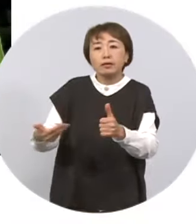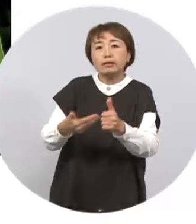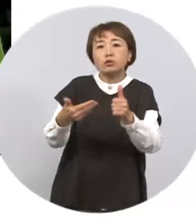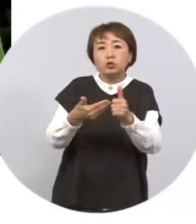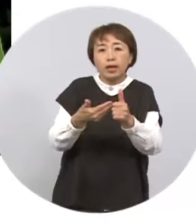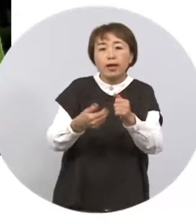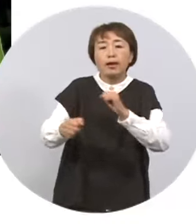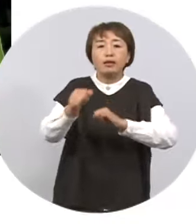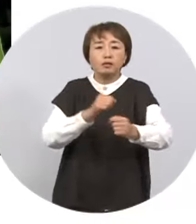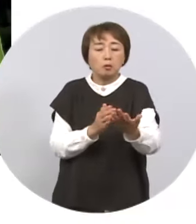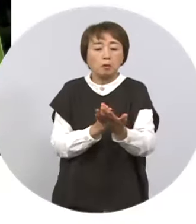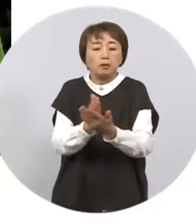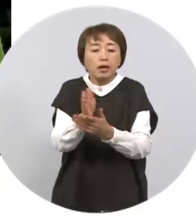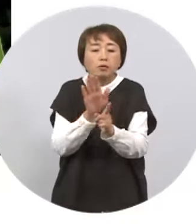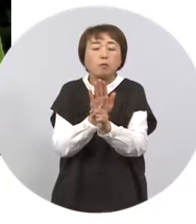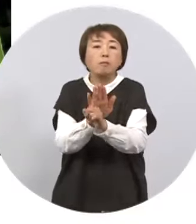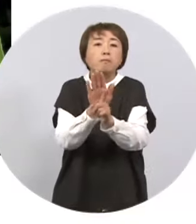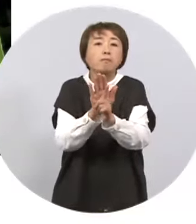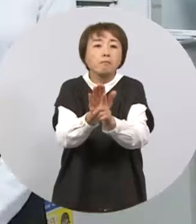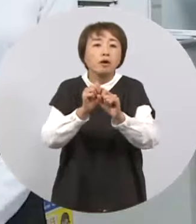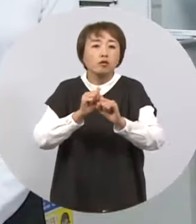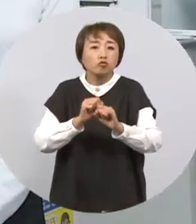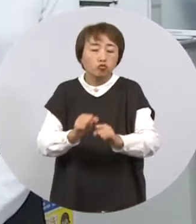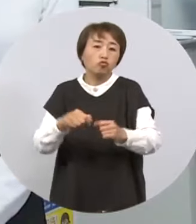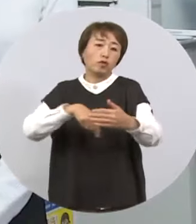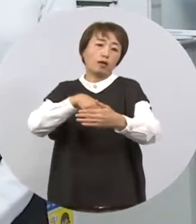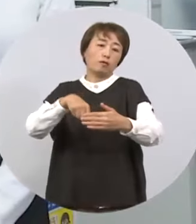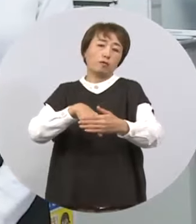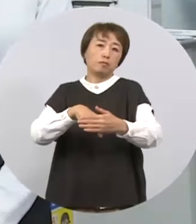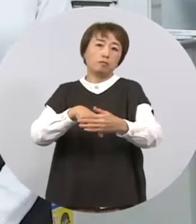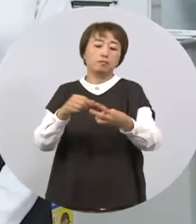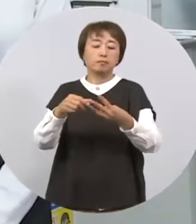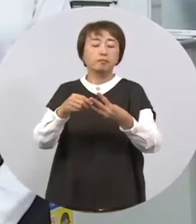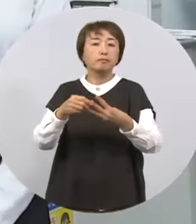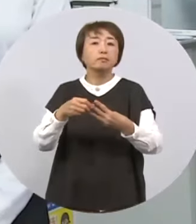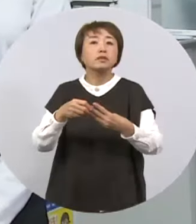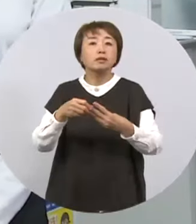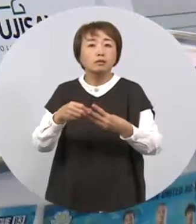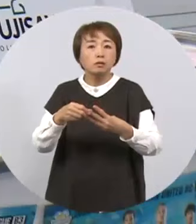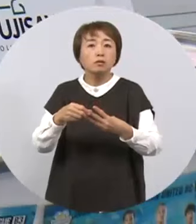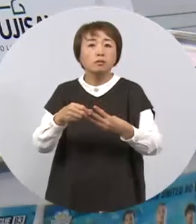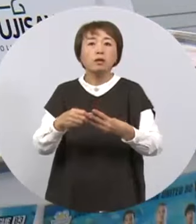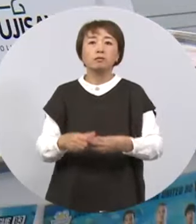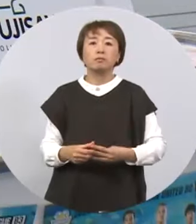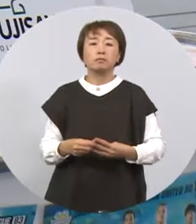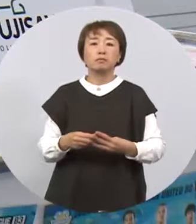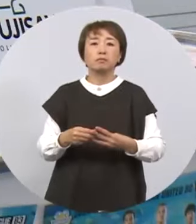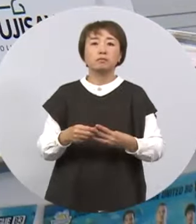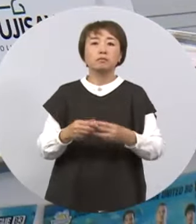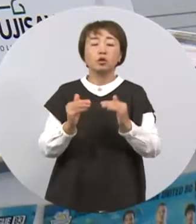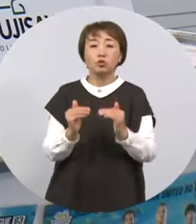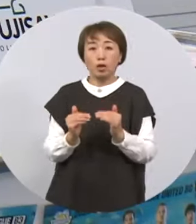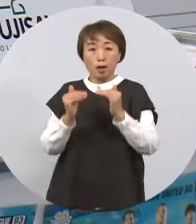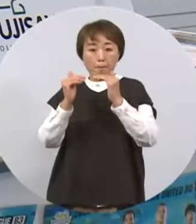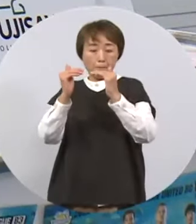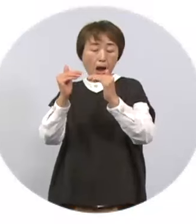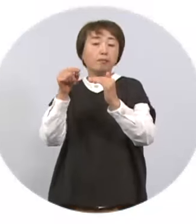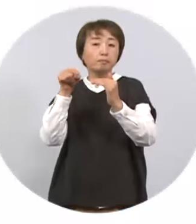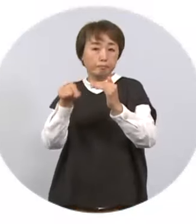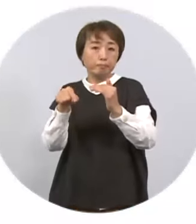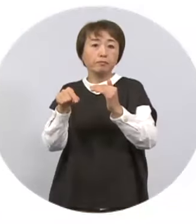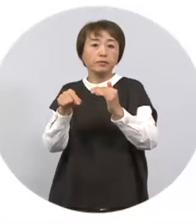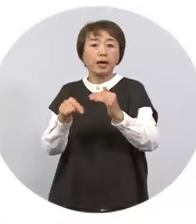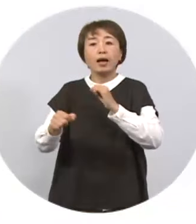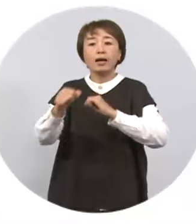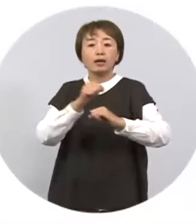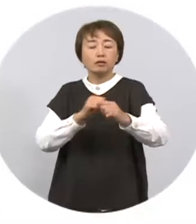スタートをサポートするようなコースになっています。2つ目のステップアップ支援コースが、こちらがステップアップになるので、活